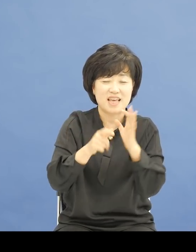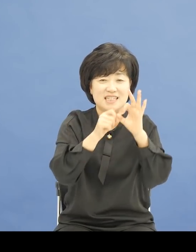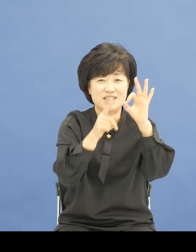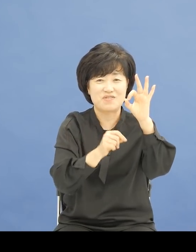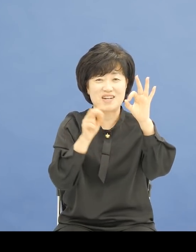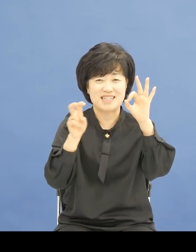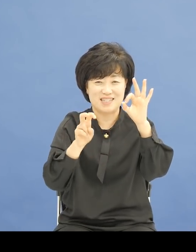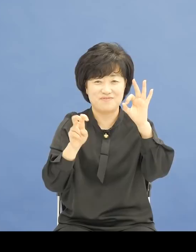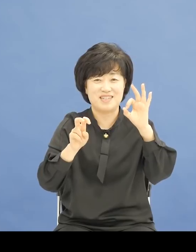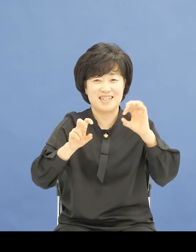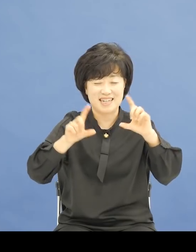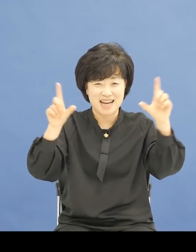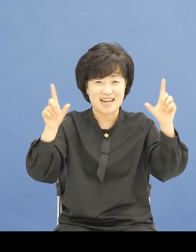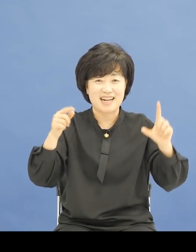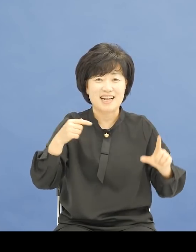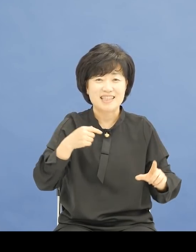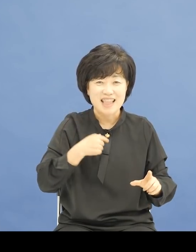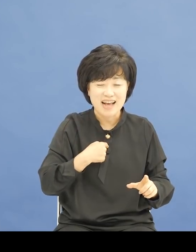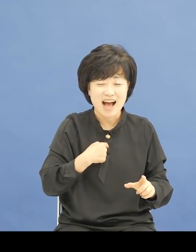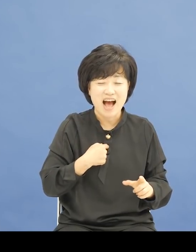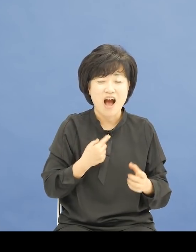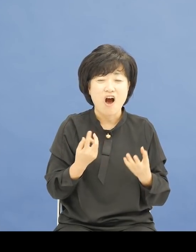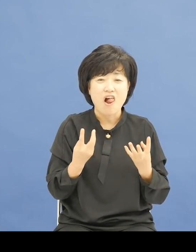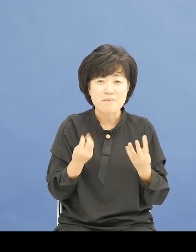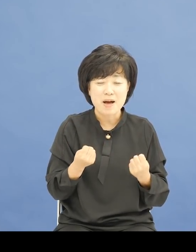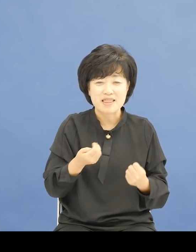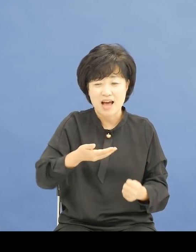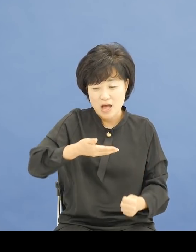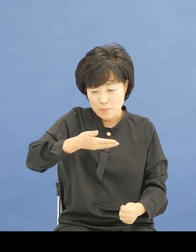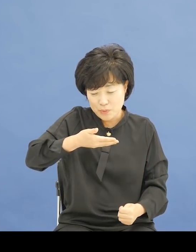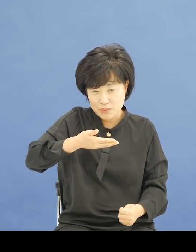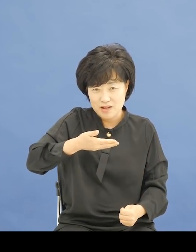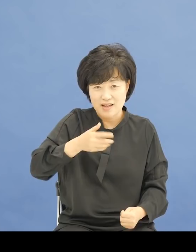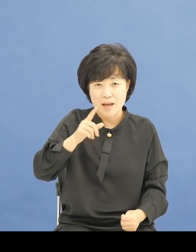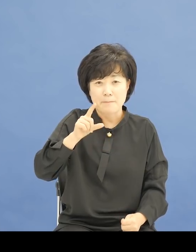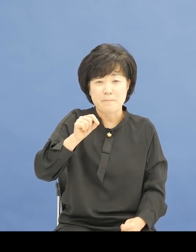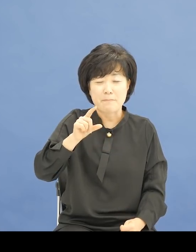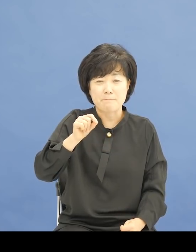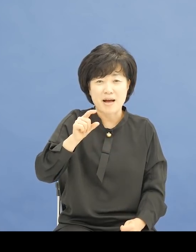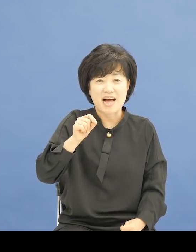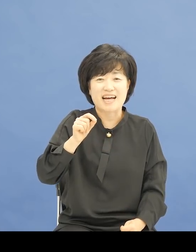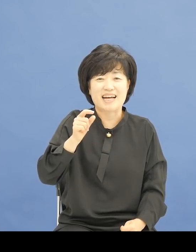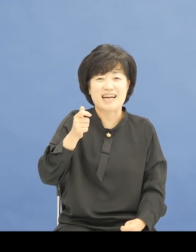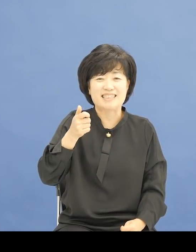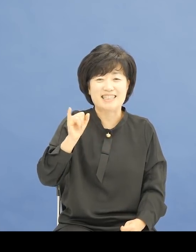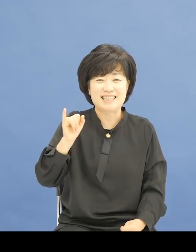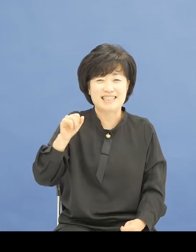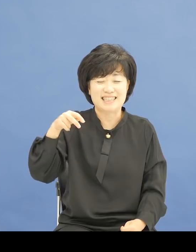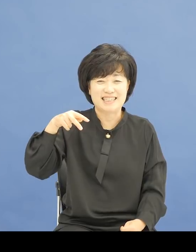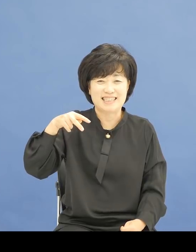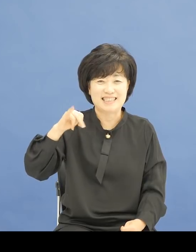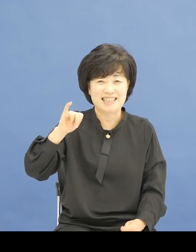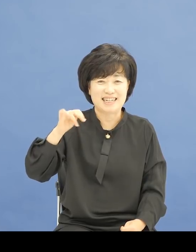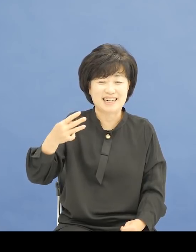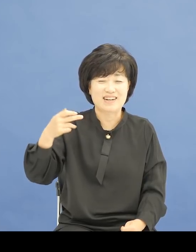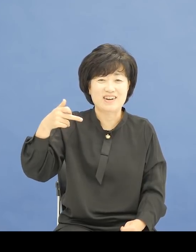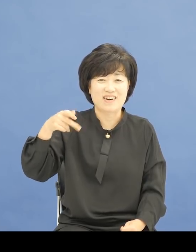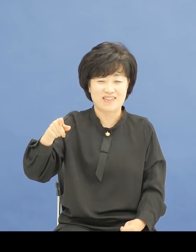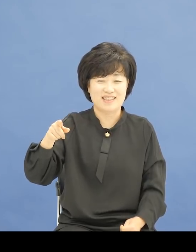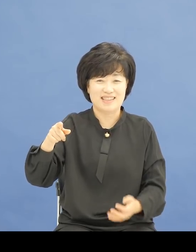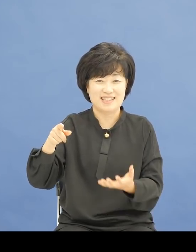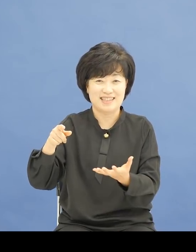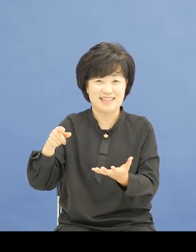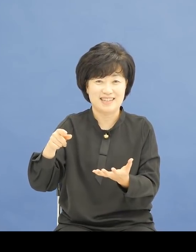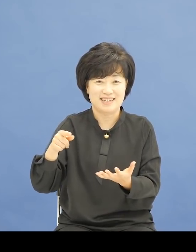10월 20일에 예. 네, 이제 내가 얼마나 지금 만만해 내가 얼마나 요게 만만해 나온 보였어요. 거죠. 이름이 예. 길어서 이제 만만이 실컷이라고 부르거든요. 아, 너무